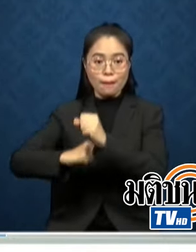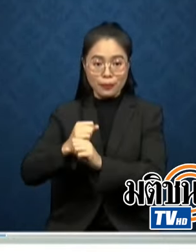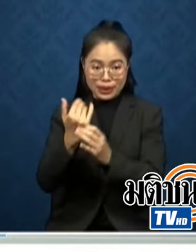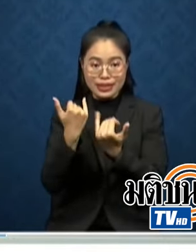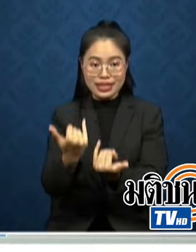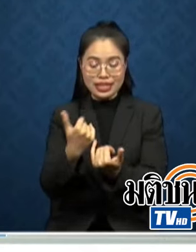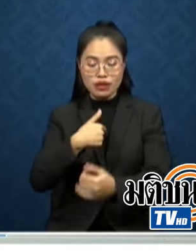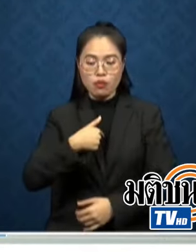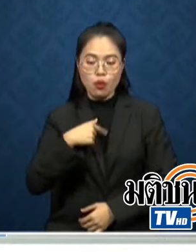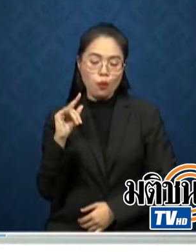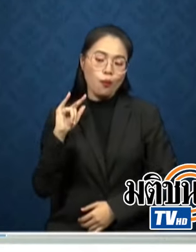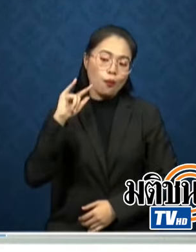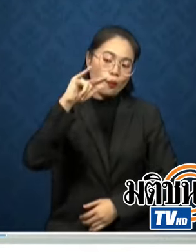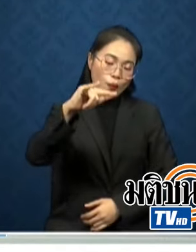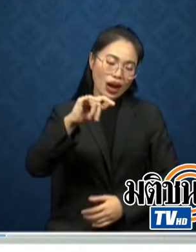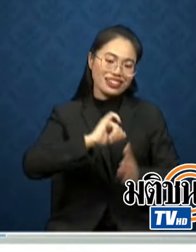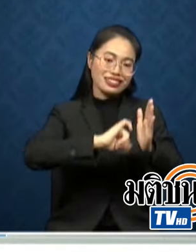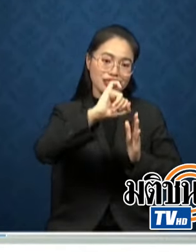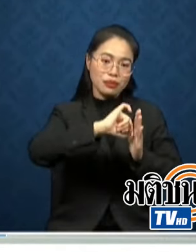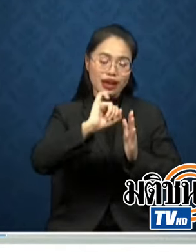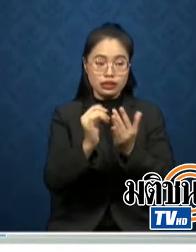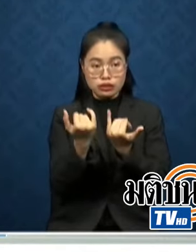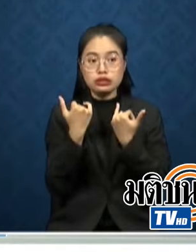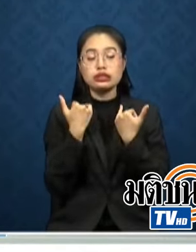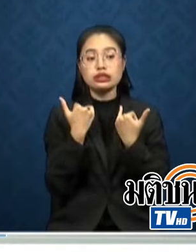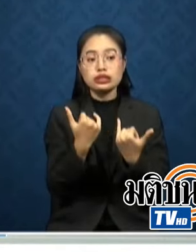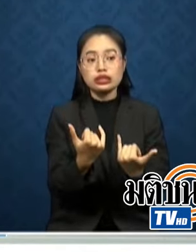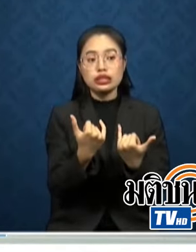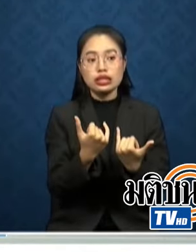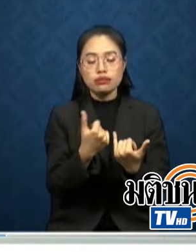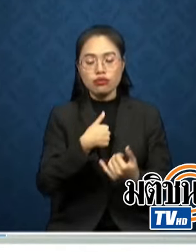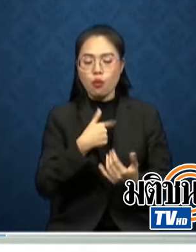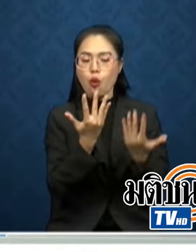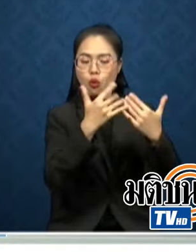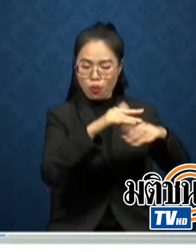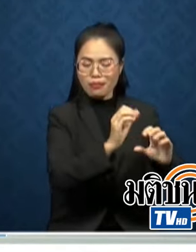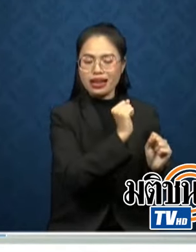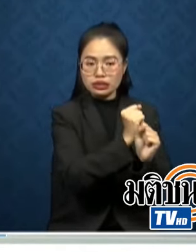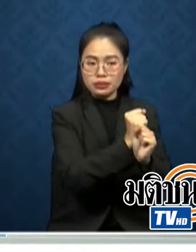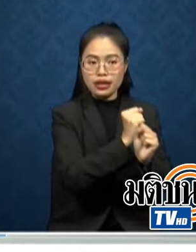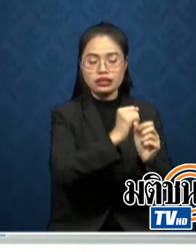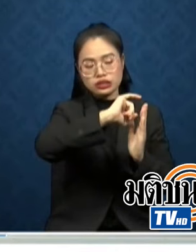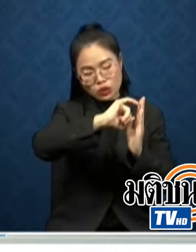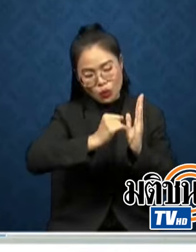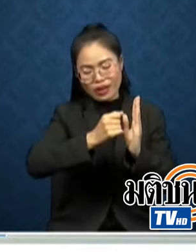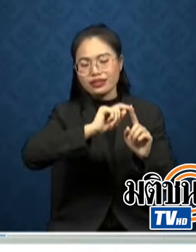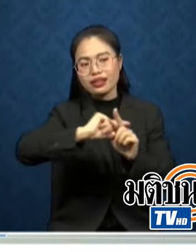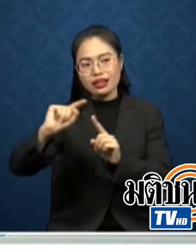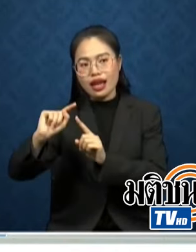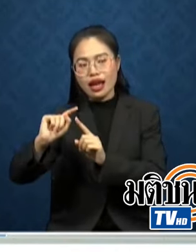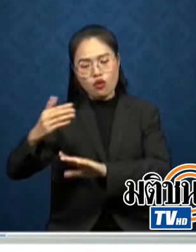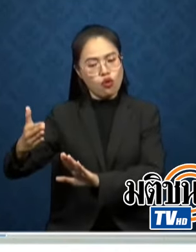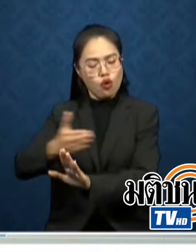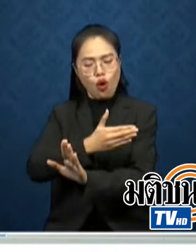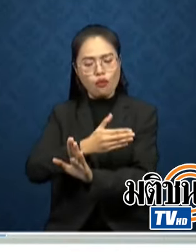การที่ผมเดินทางไปเชียงใหม่ครั้งล่าสุดนี้นะครับก็ได้ลงไปพื้นที่ลงไปทำงานอีกหลายจังหวัดซึ่งลงไปก่อนที่จะมีการประชุม